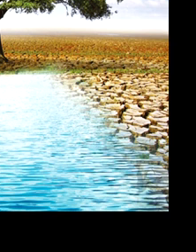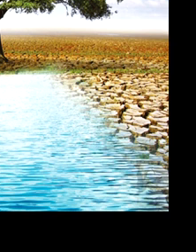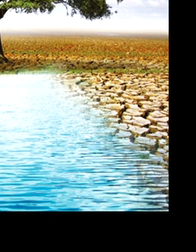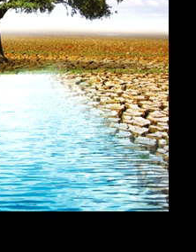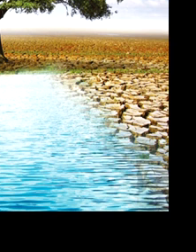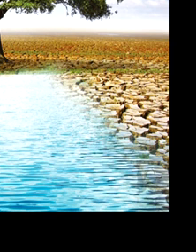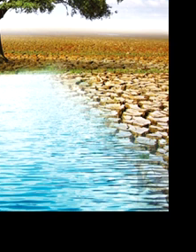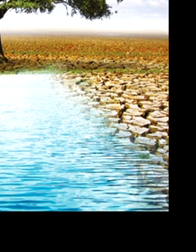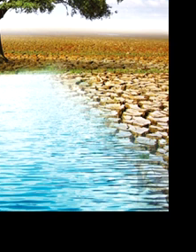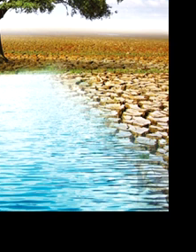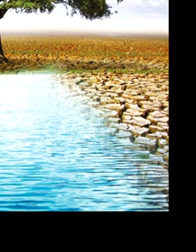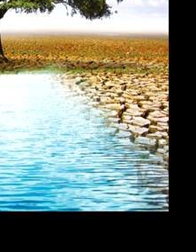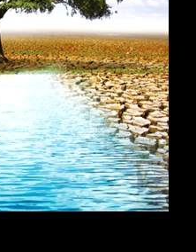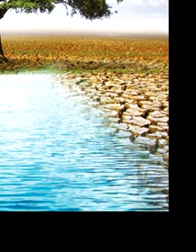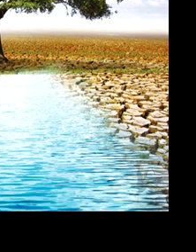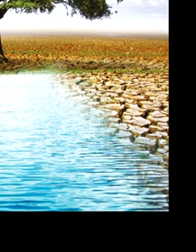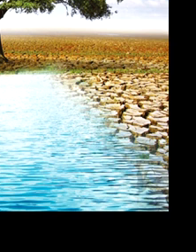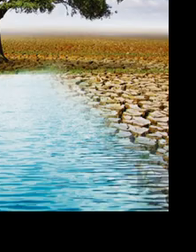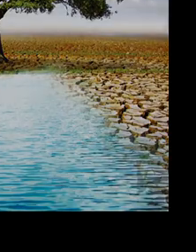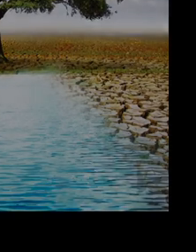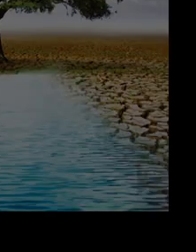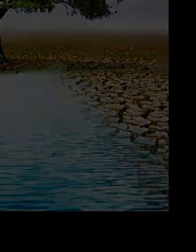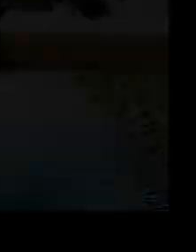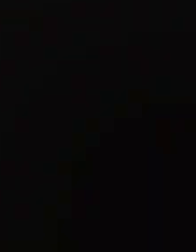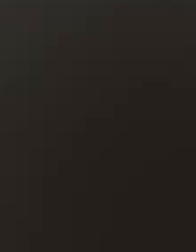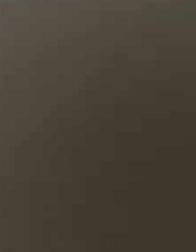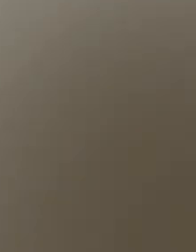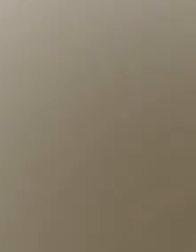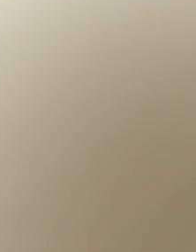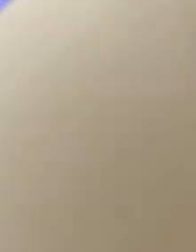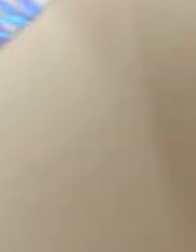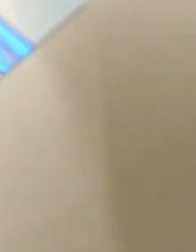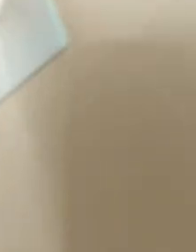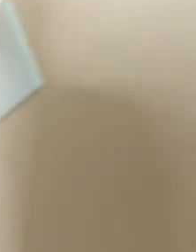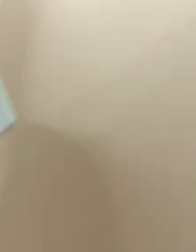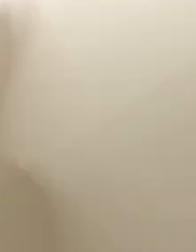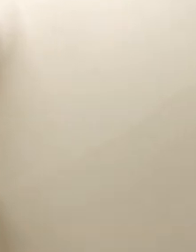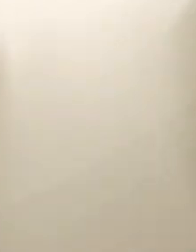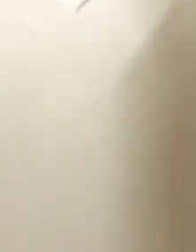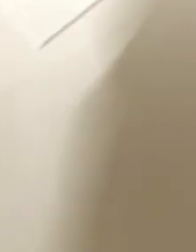Thank you.